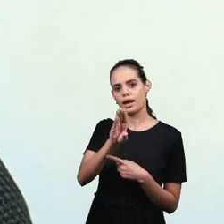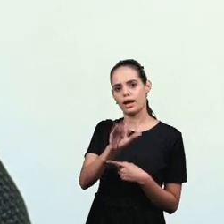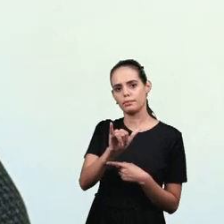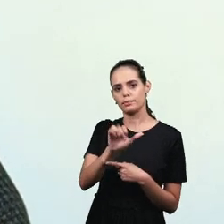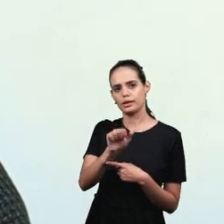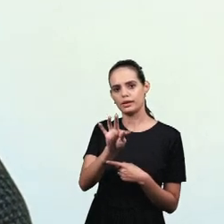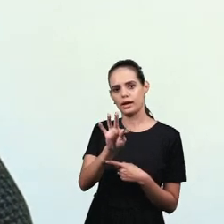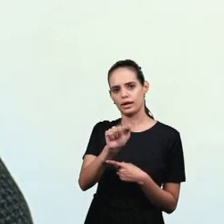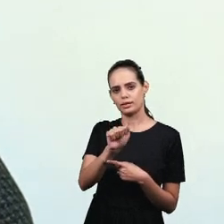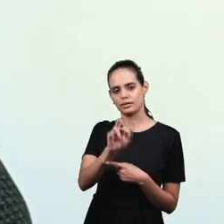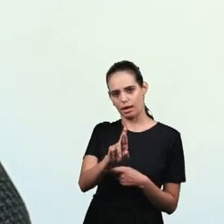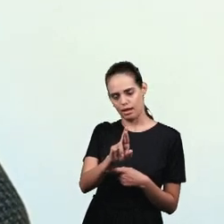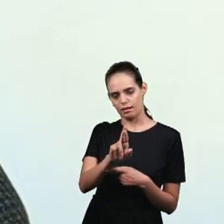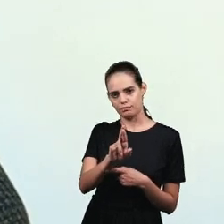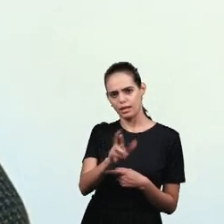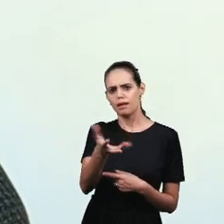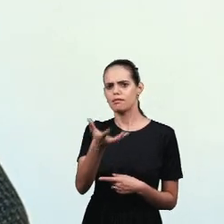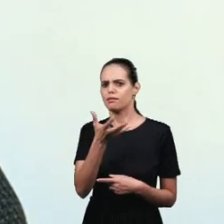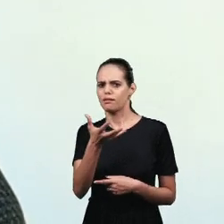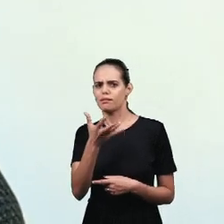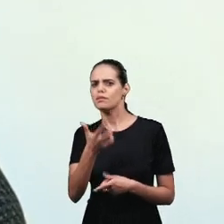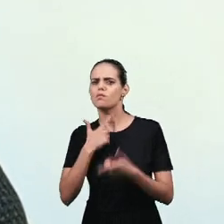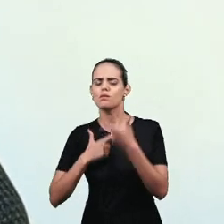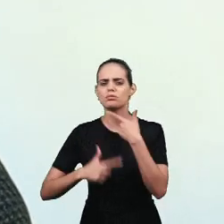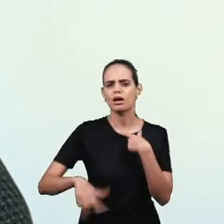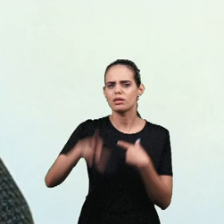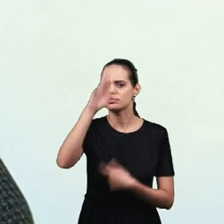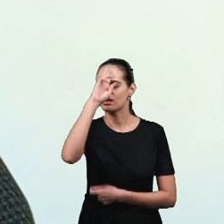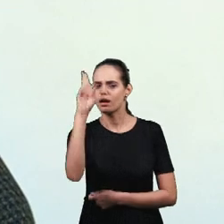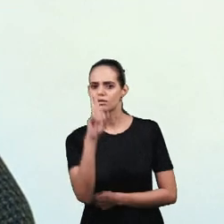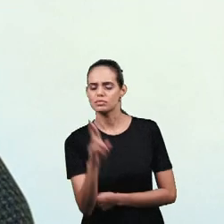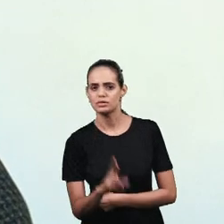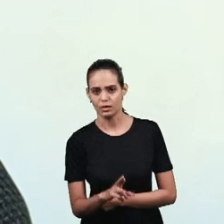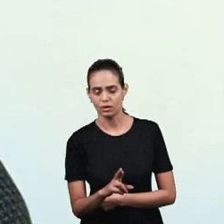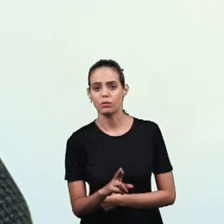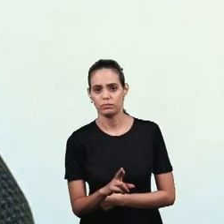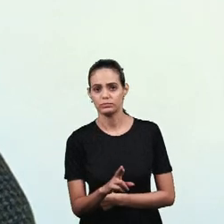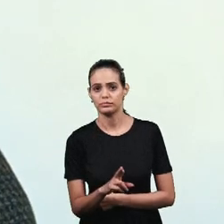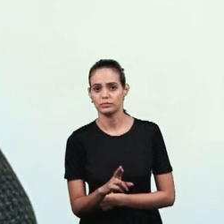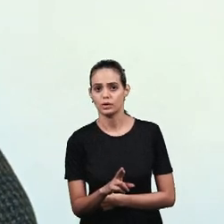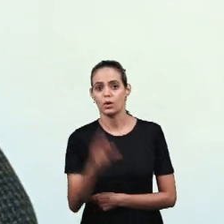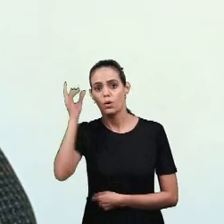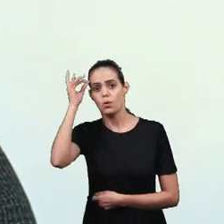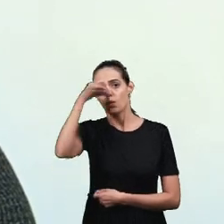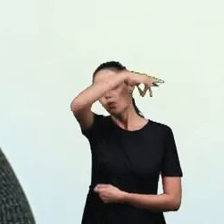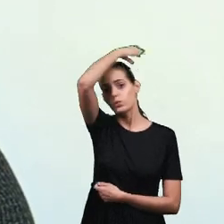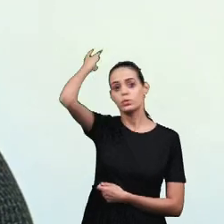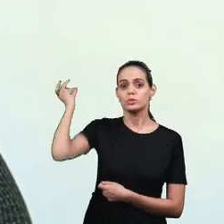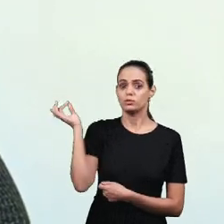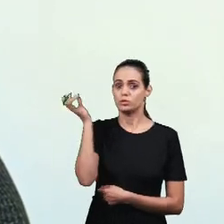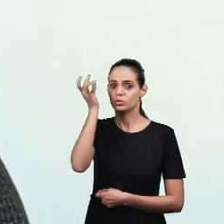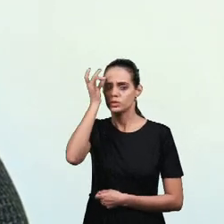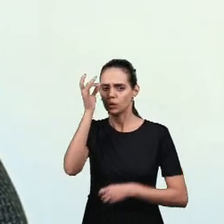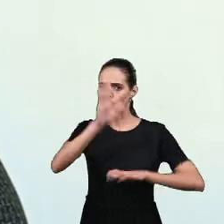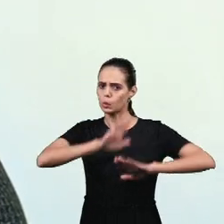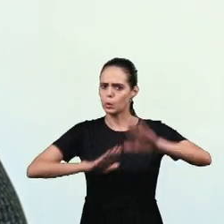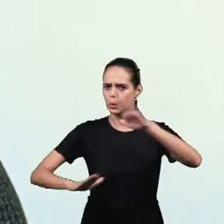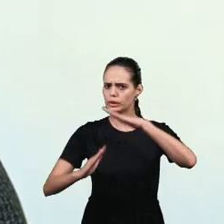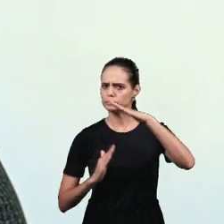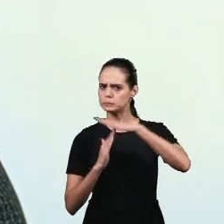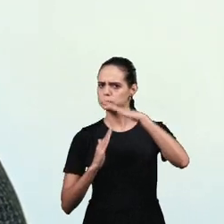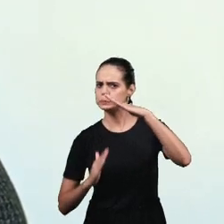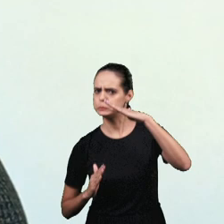Saint-Esprit prend soin que le limite de l'œuvre ne soit pas dépassé. Quelle réponse sage de cette